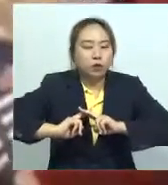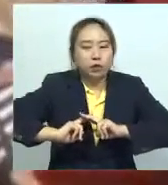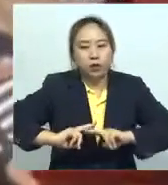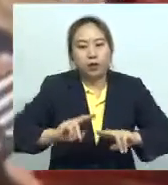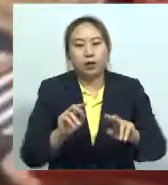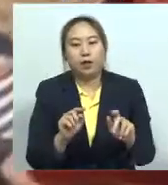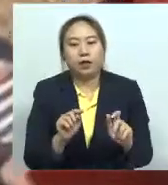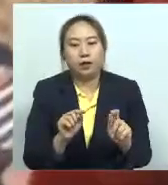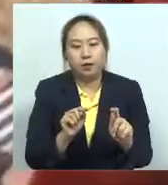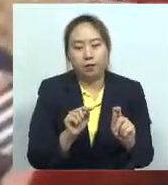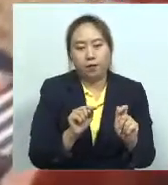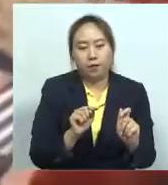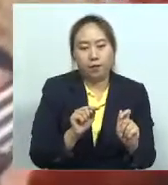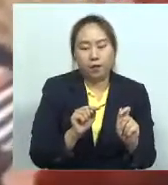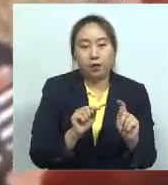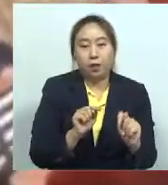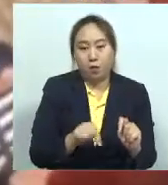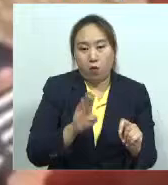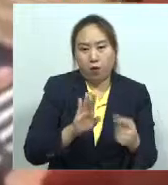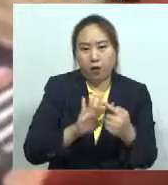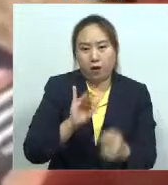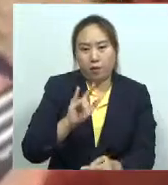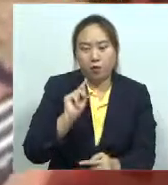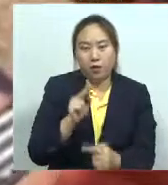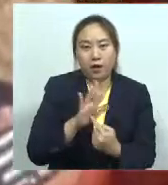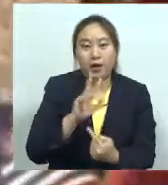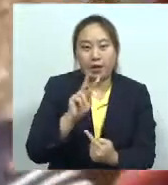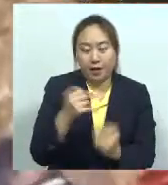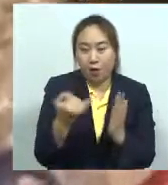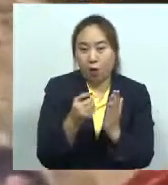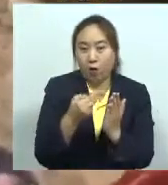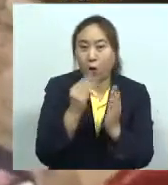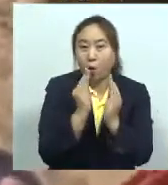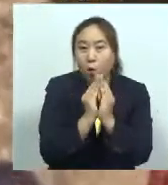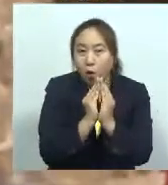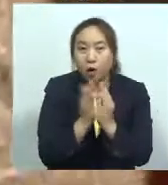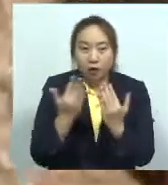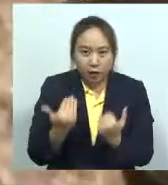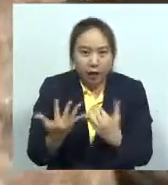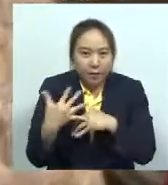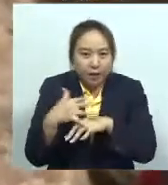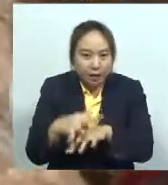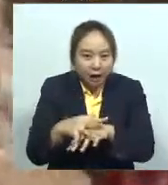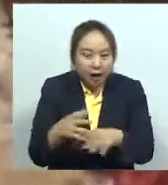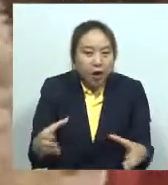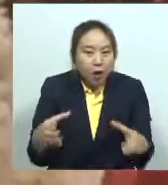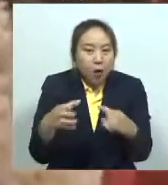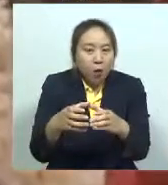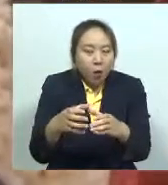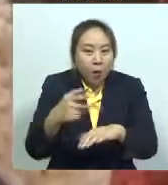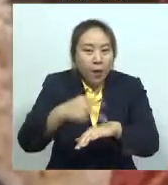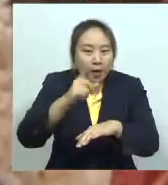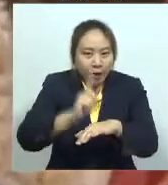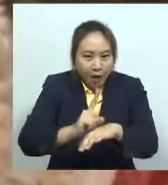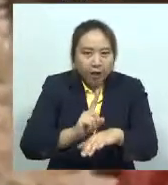ำบลบุญทันอำเภอสุวรรณคูหาจังหวัดหนองบัวลำพูขณะนี้เนี่ยได้ประสานไปยังประธานกลุ่มการยางตำบลบุญ